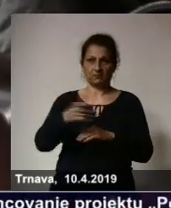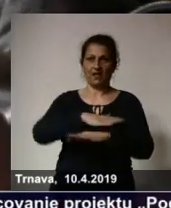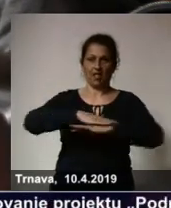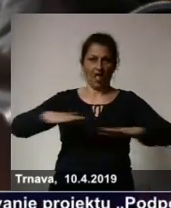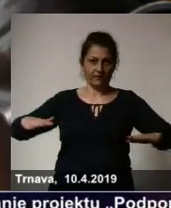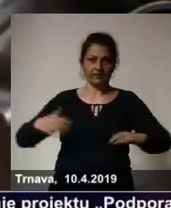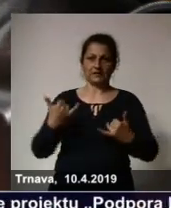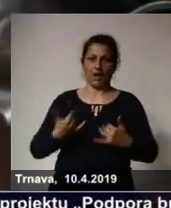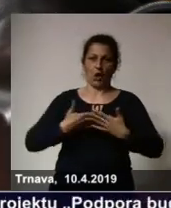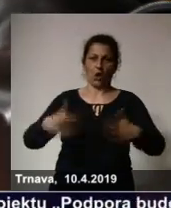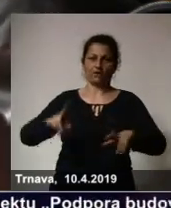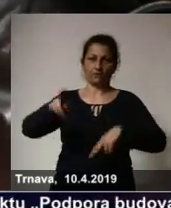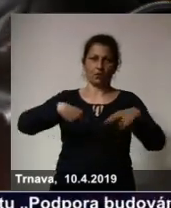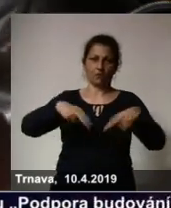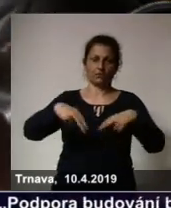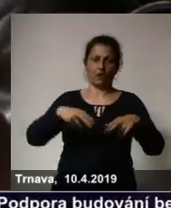bodu rozpravu.